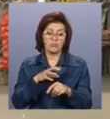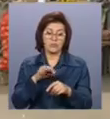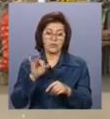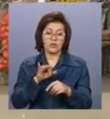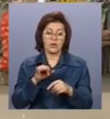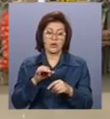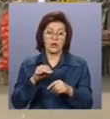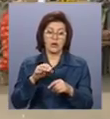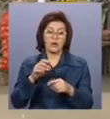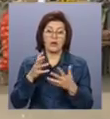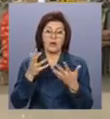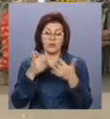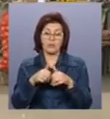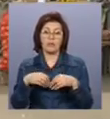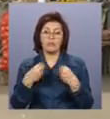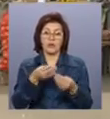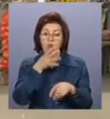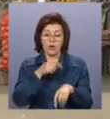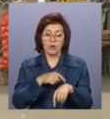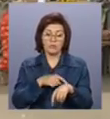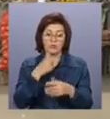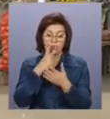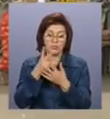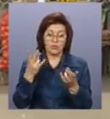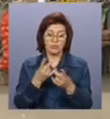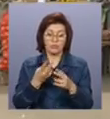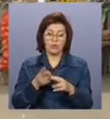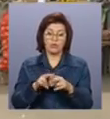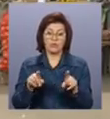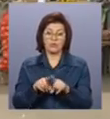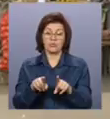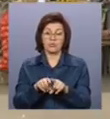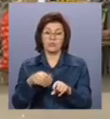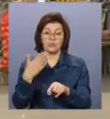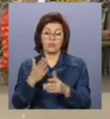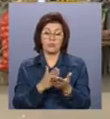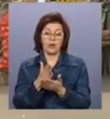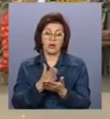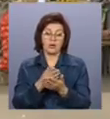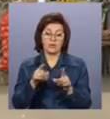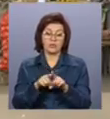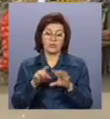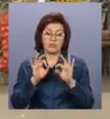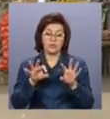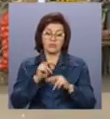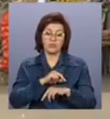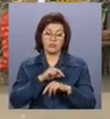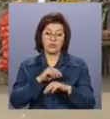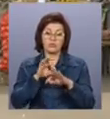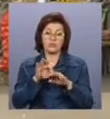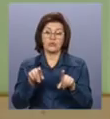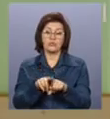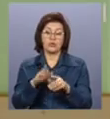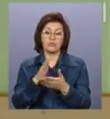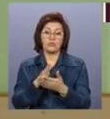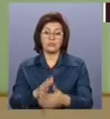жартшылық есеп нысанын тапсырған кезде жағы көрсетулерін сол бақта жағы түсіндірме жұмыстар